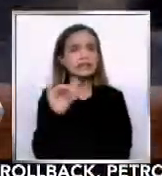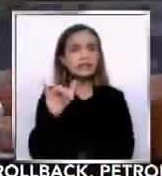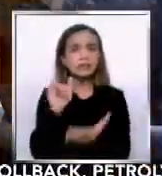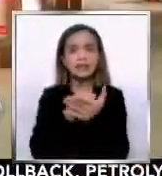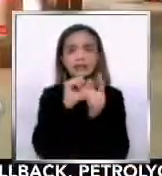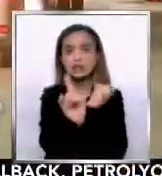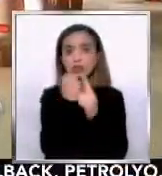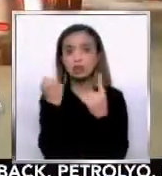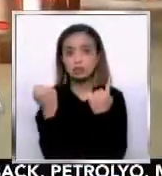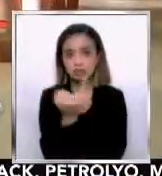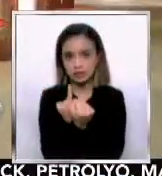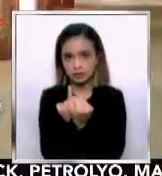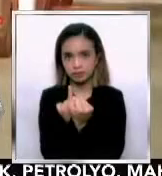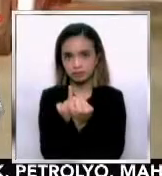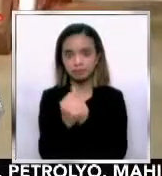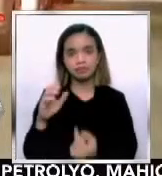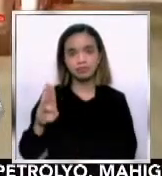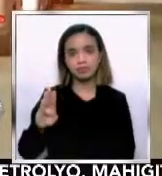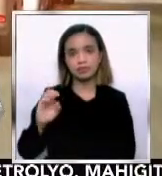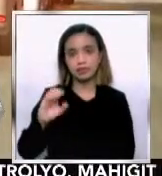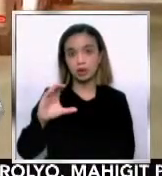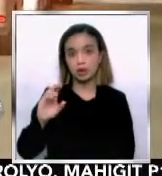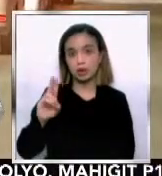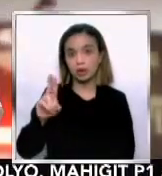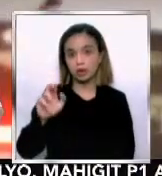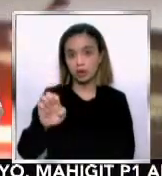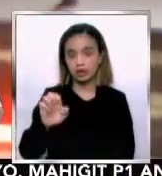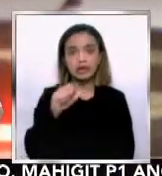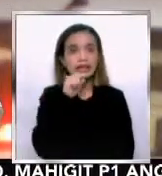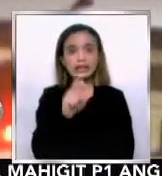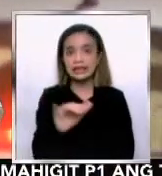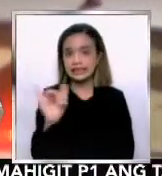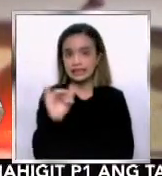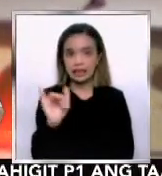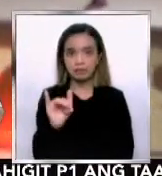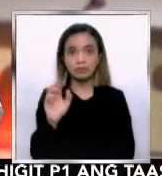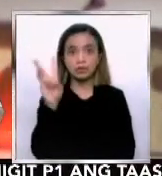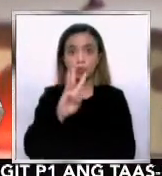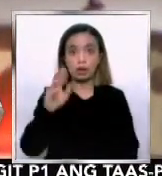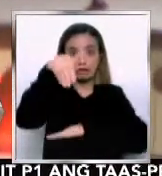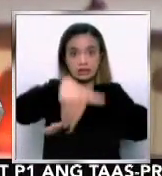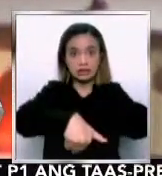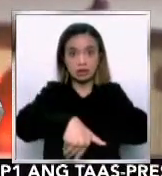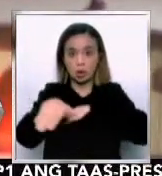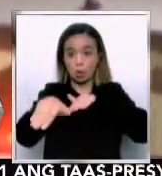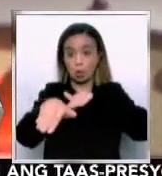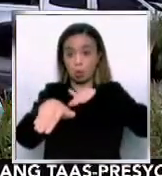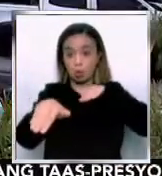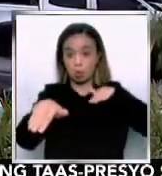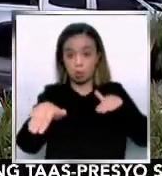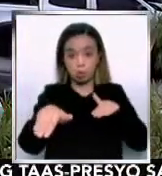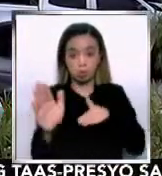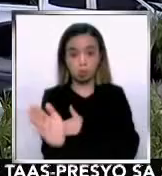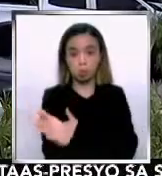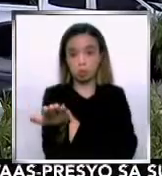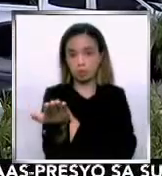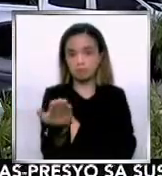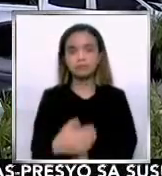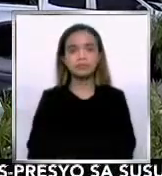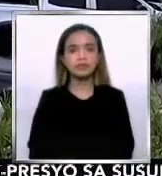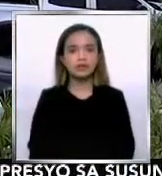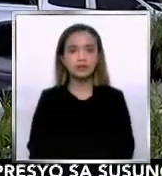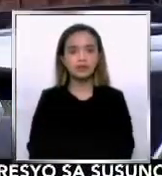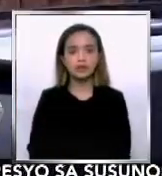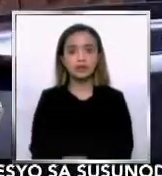Plaza. Malayo sa Carmageddon noong gabi ng Miyerkules hanggang madaling araw ng Huwebes Santo. Kung pamunuan ng NLEX